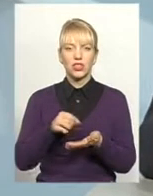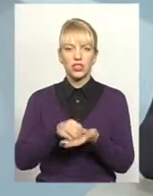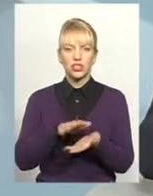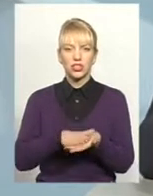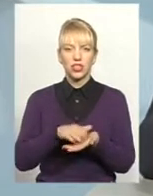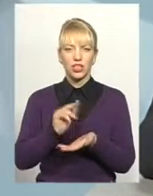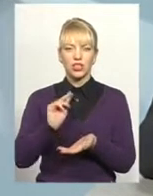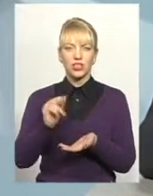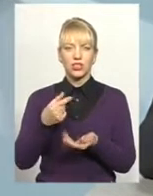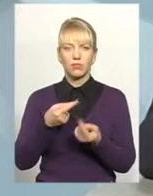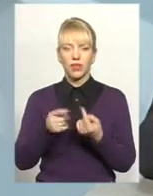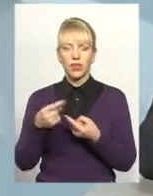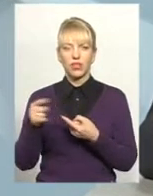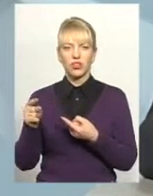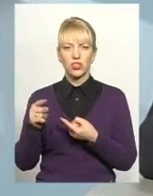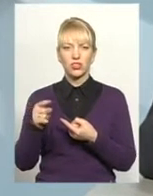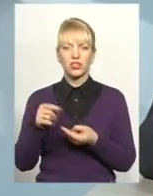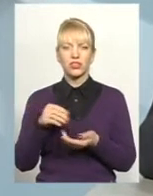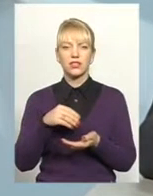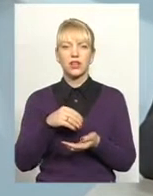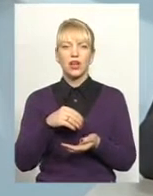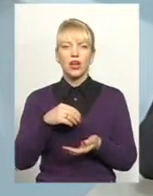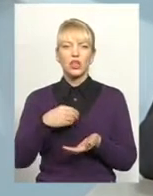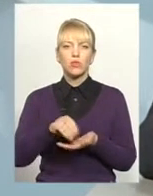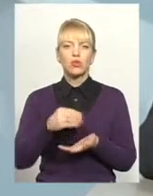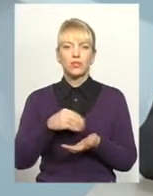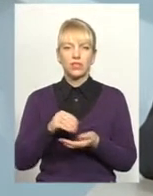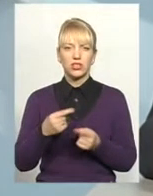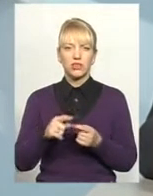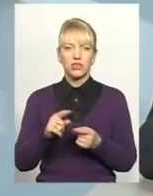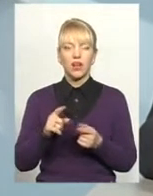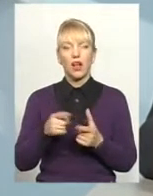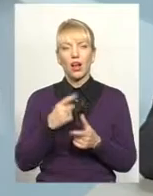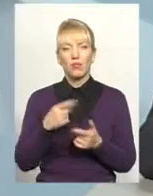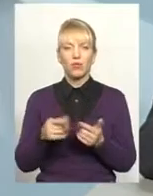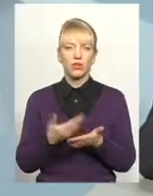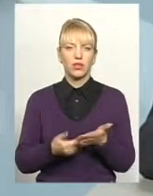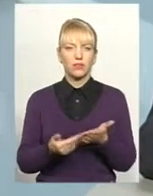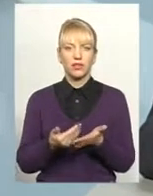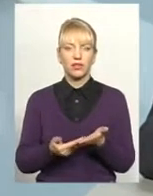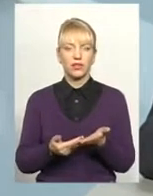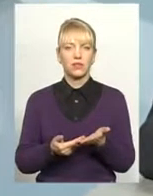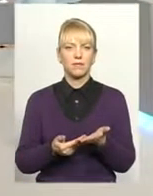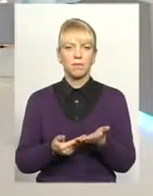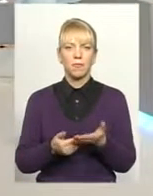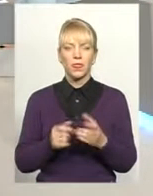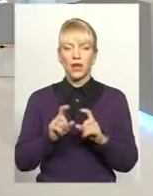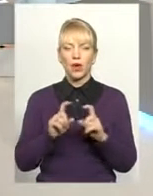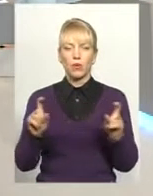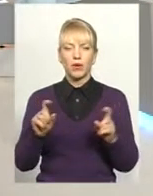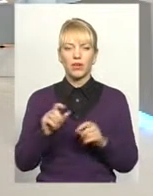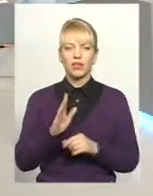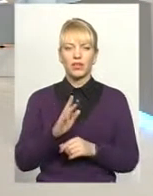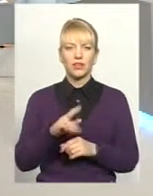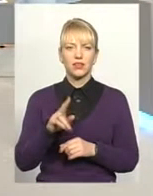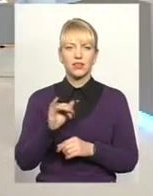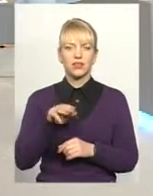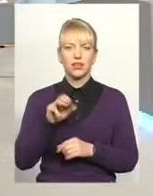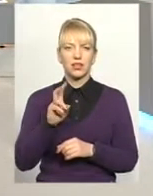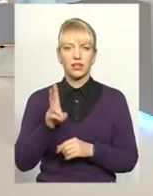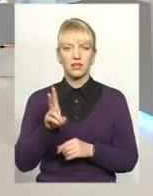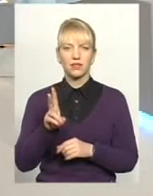для всіх решти споживачів промислових. Або, скажімо, така компанія, як ДТЕК,